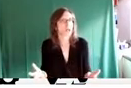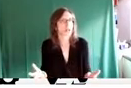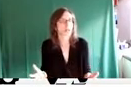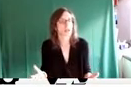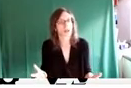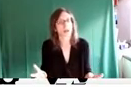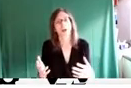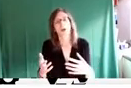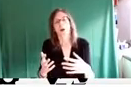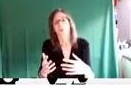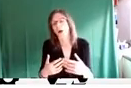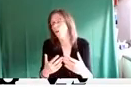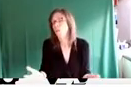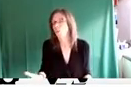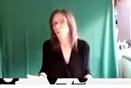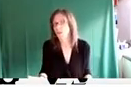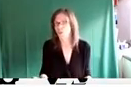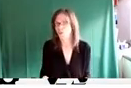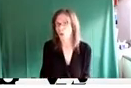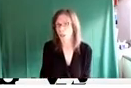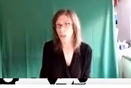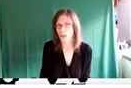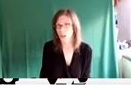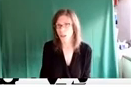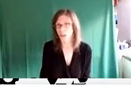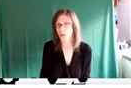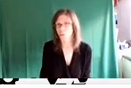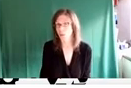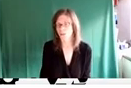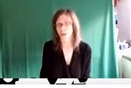recommandé en tant que tel, ben, le dépôt institutionnel